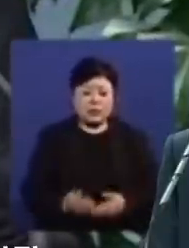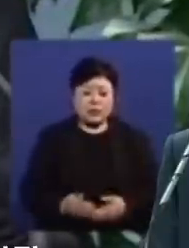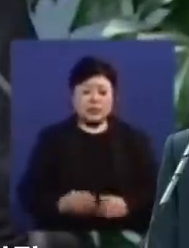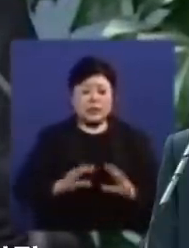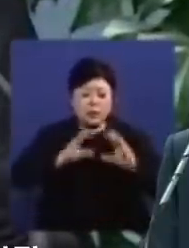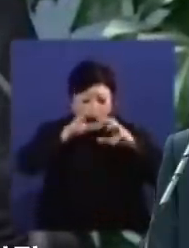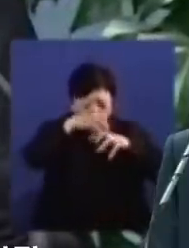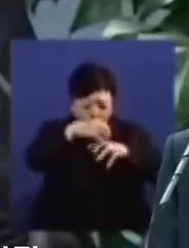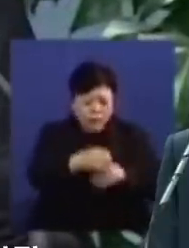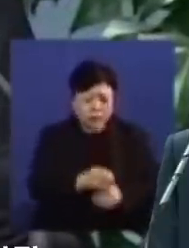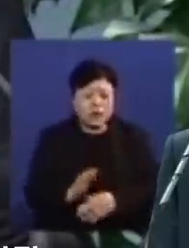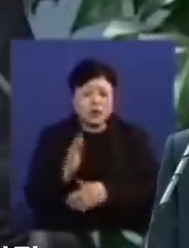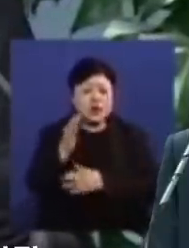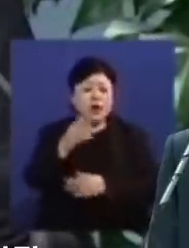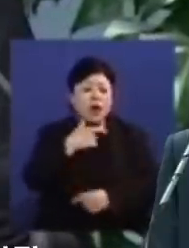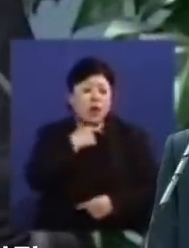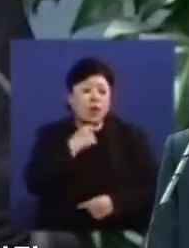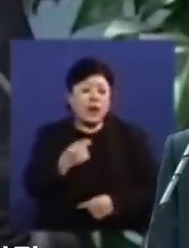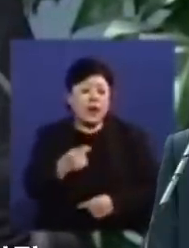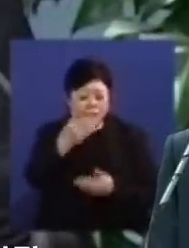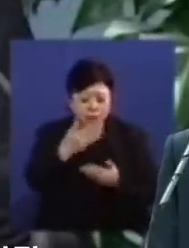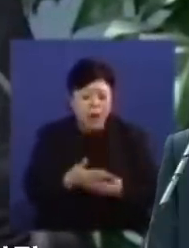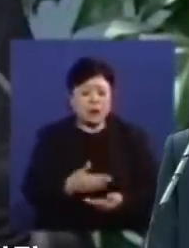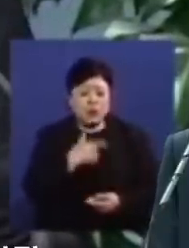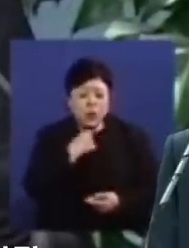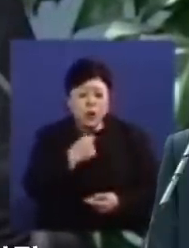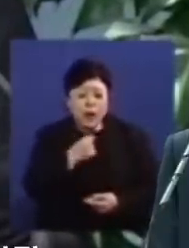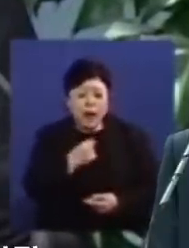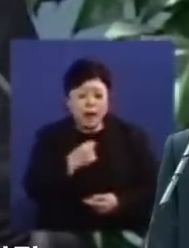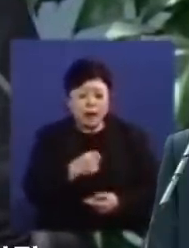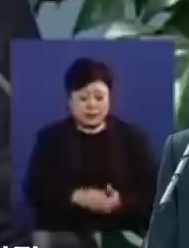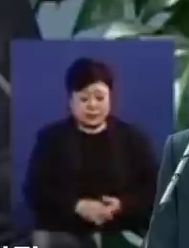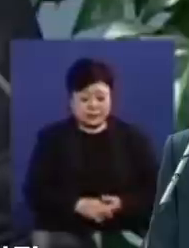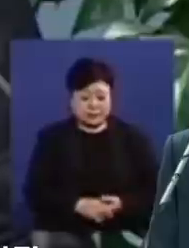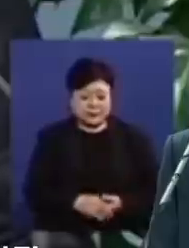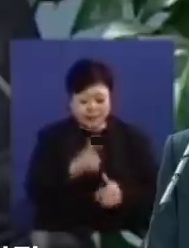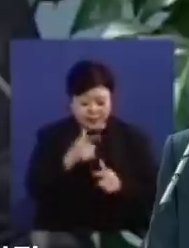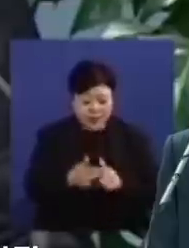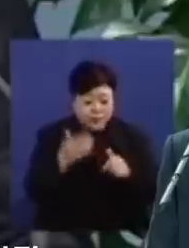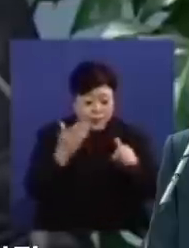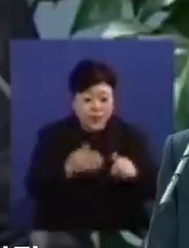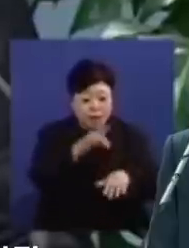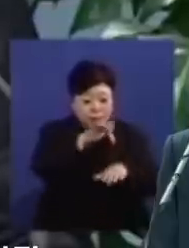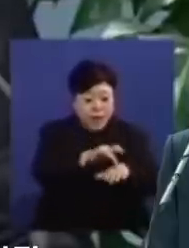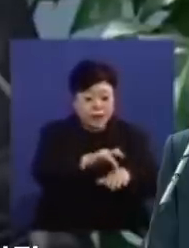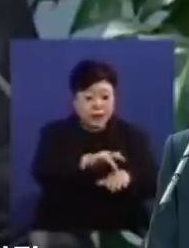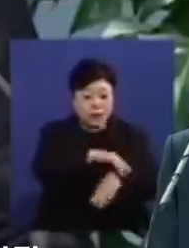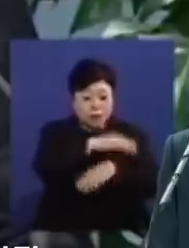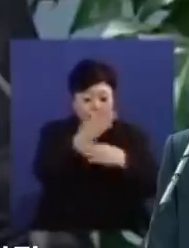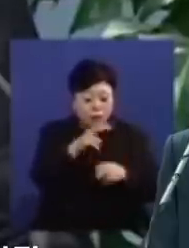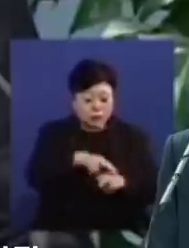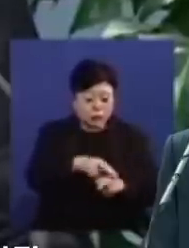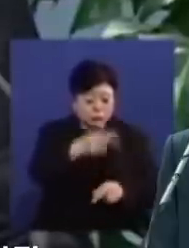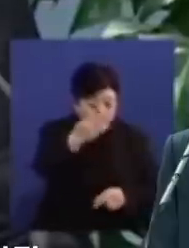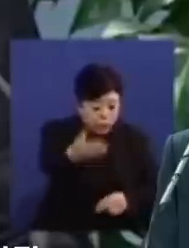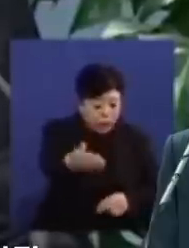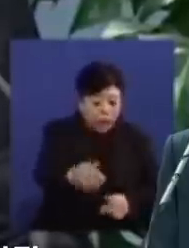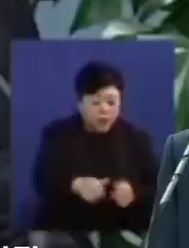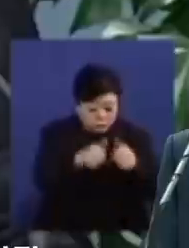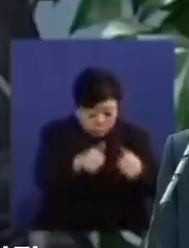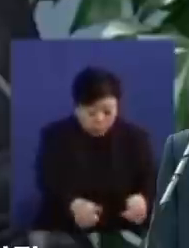영광을 얻으려고 눈에 혈안을 켜지 않습니까? 그런데 예수님께 마귀가 나와서 그냥 절만 하면